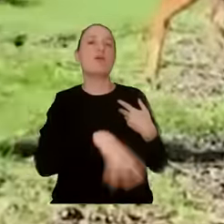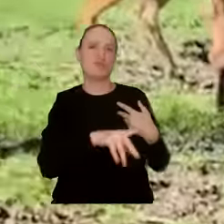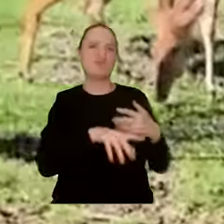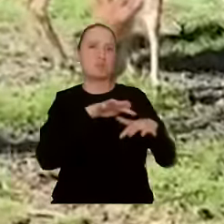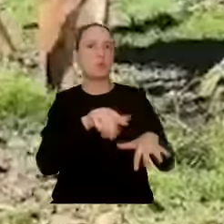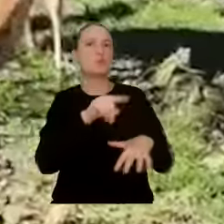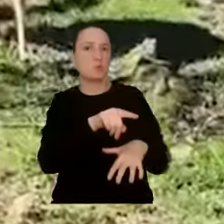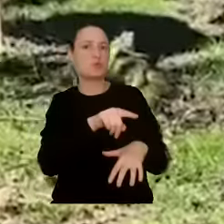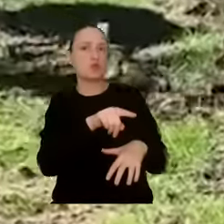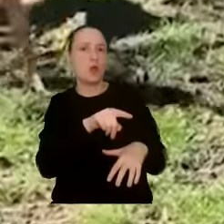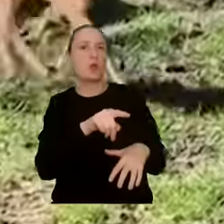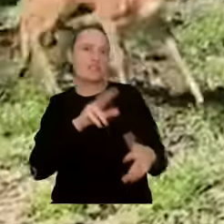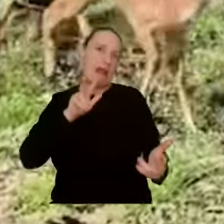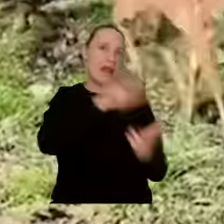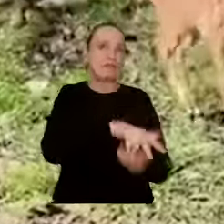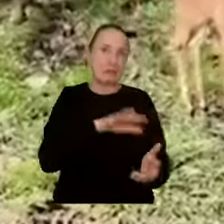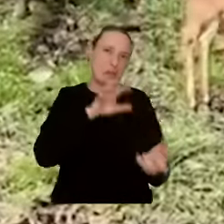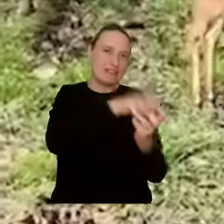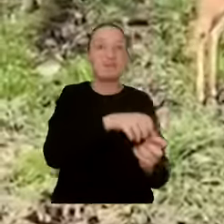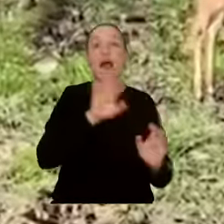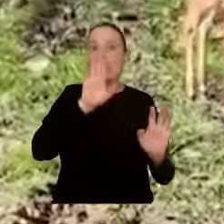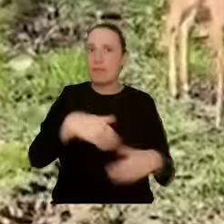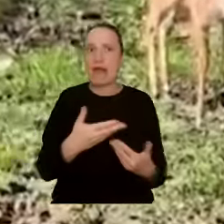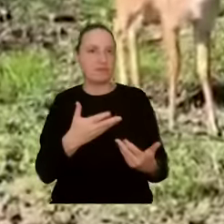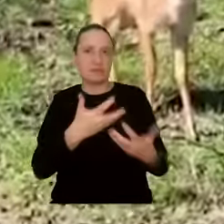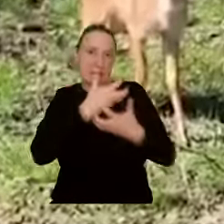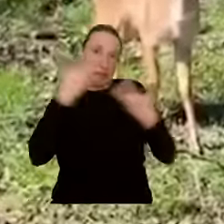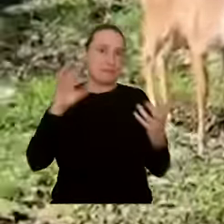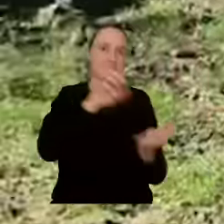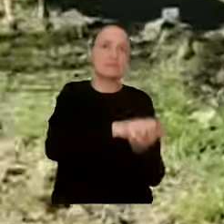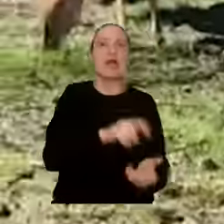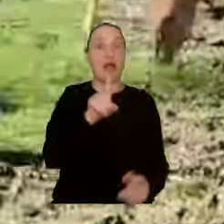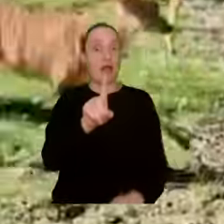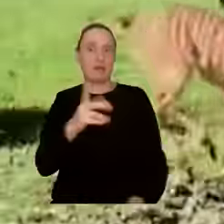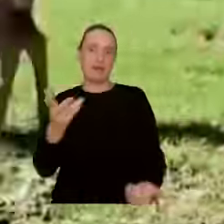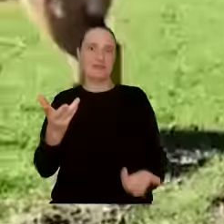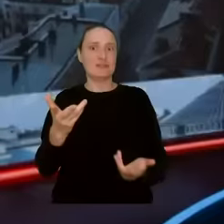zajęczy kamuflaż może zmylić niejednego geparda. Ech, szalone, szalone.